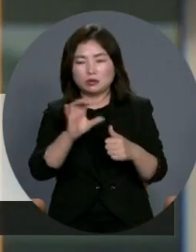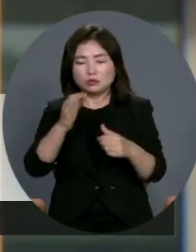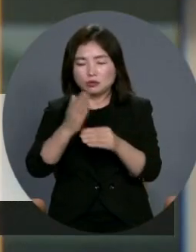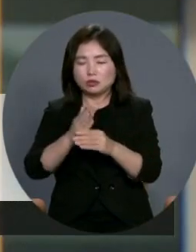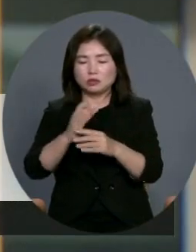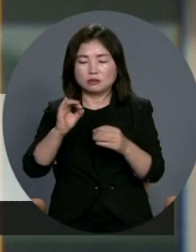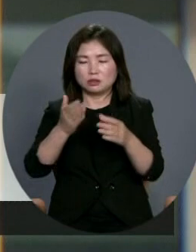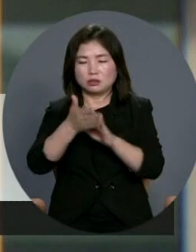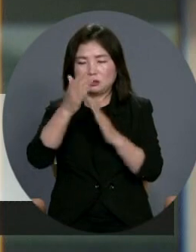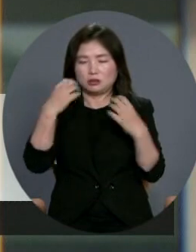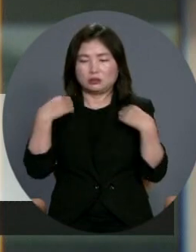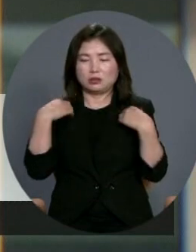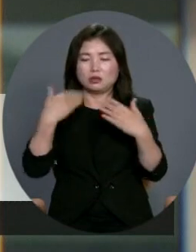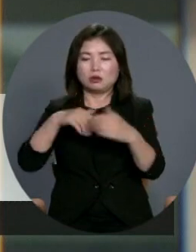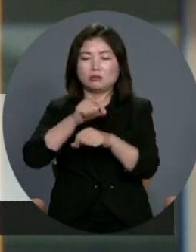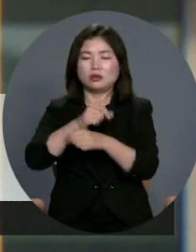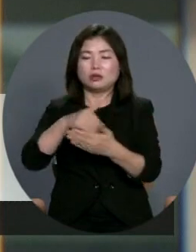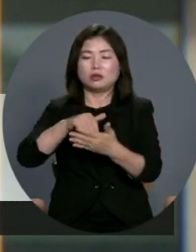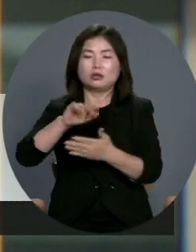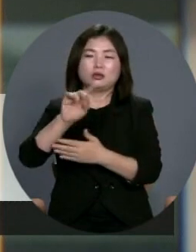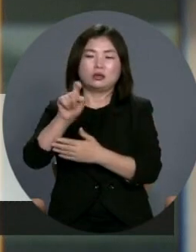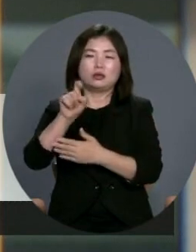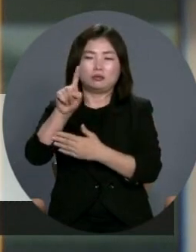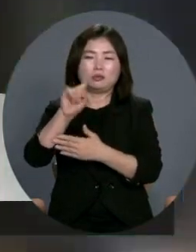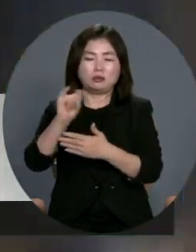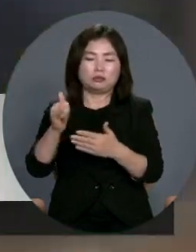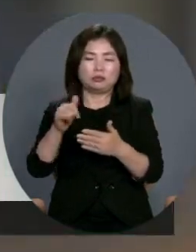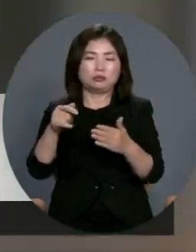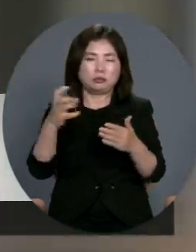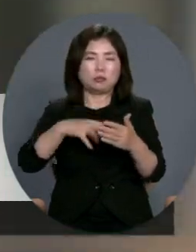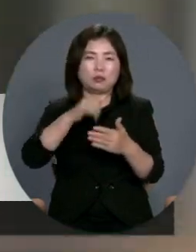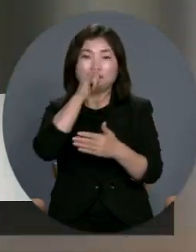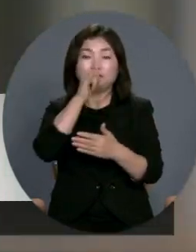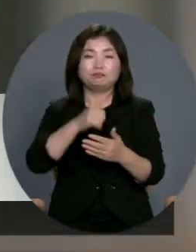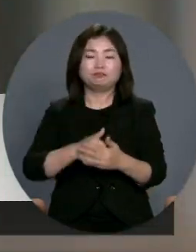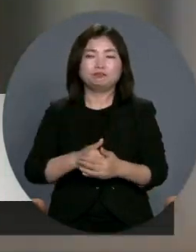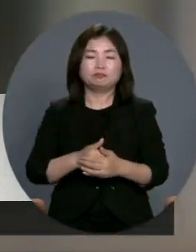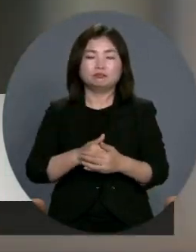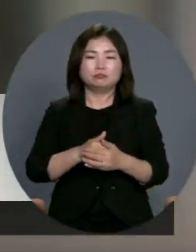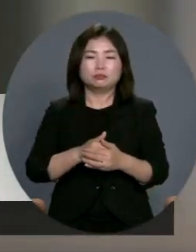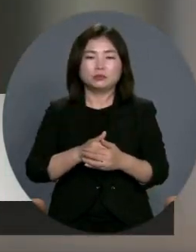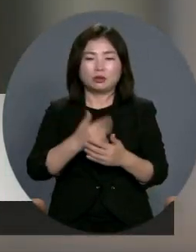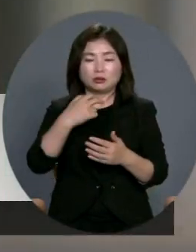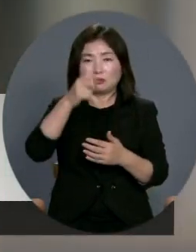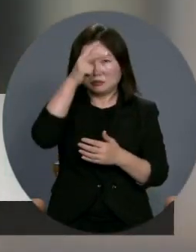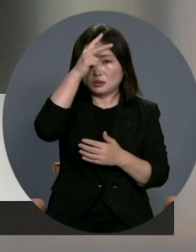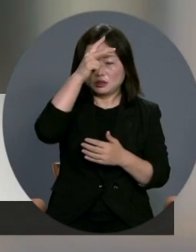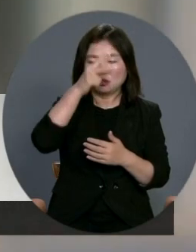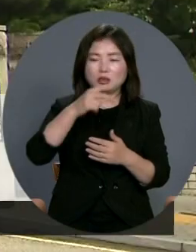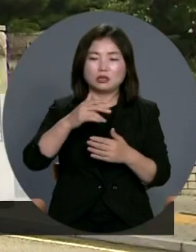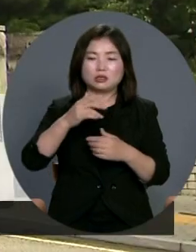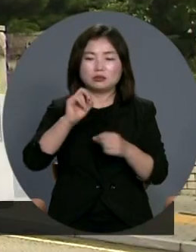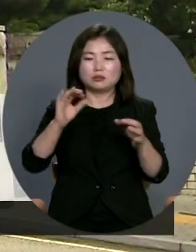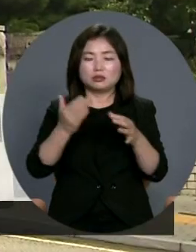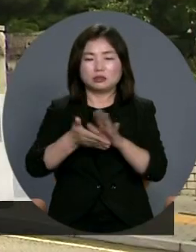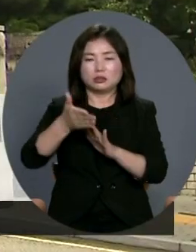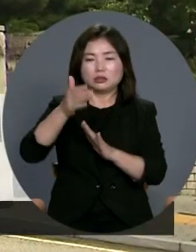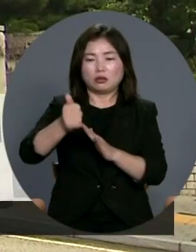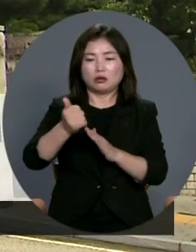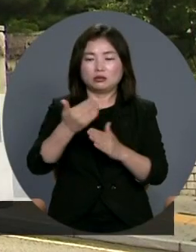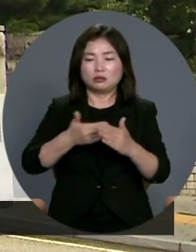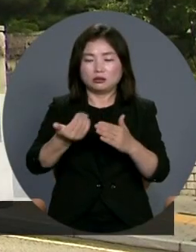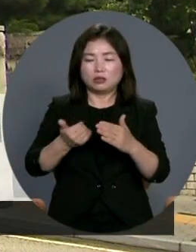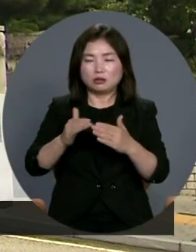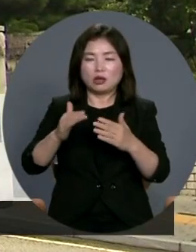김천시청 간부 공무원 11명이 포함돼 있는 것으로 나타났습니다 앞서 검찰은 김천시청 전현직